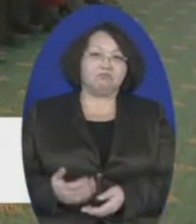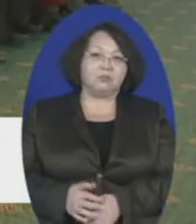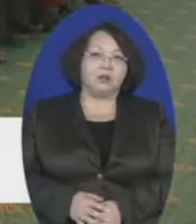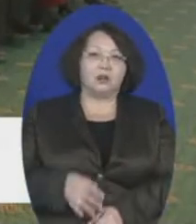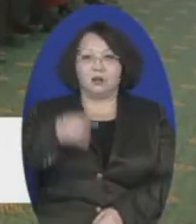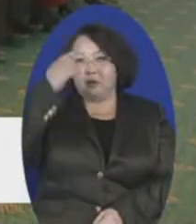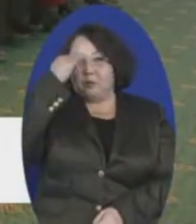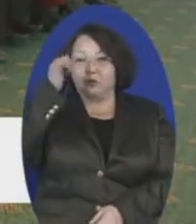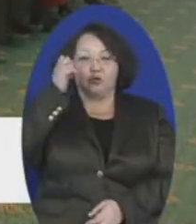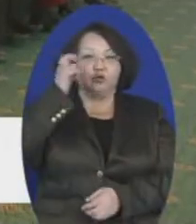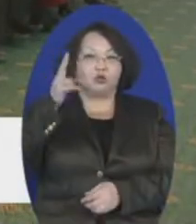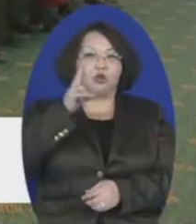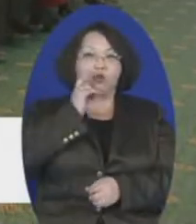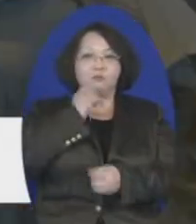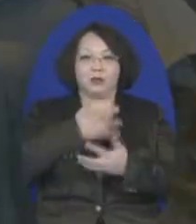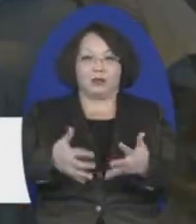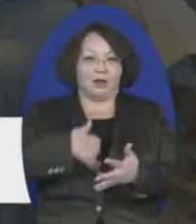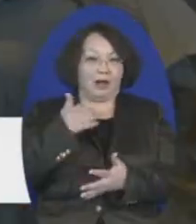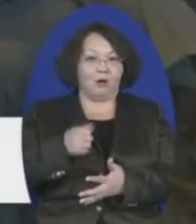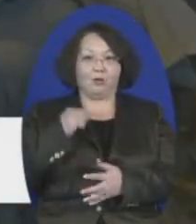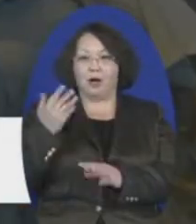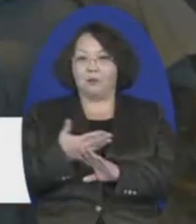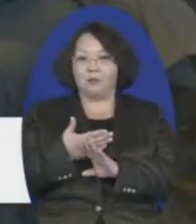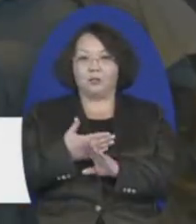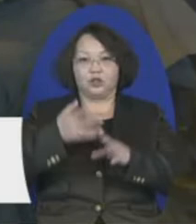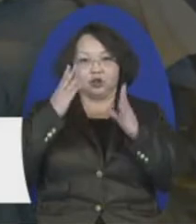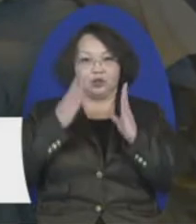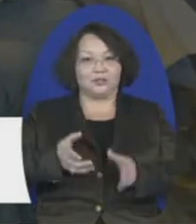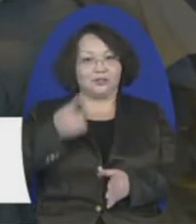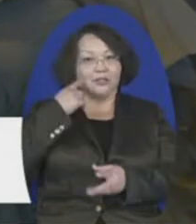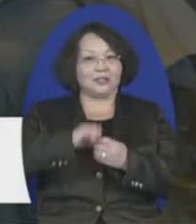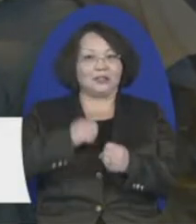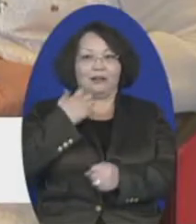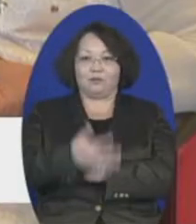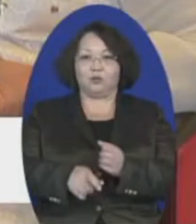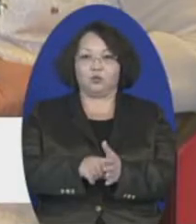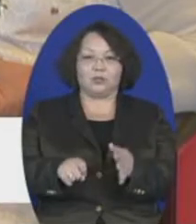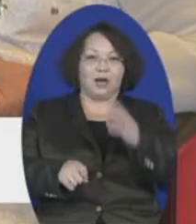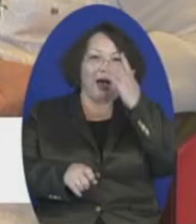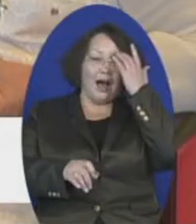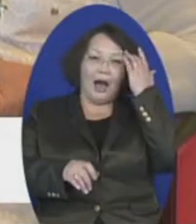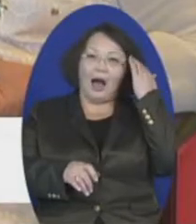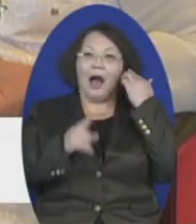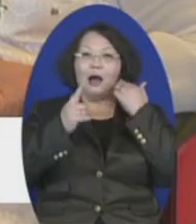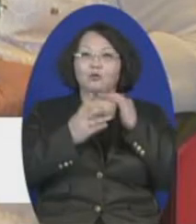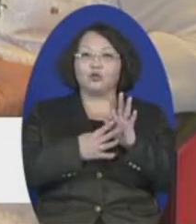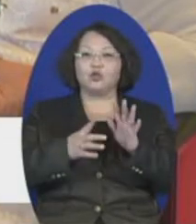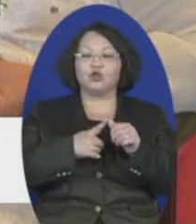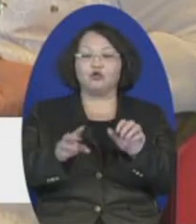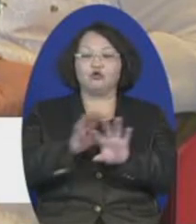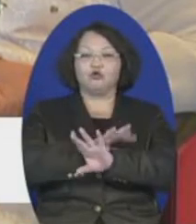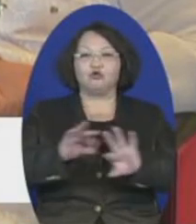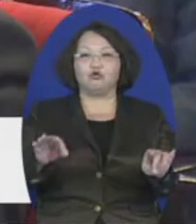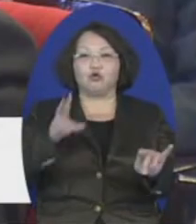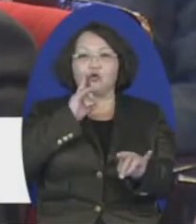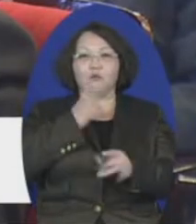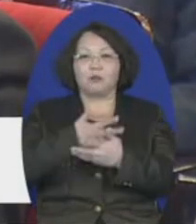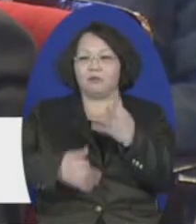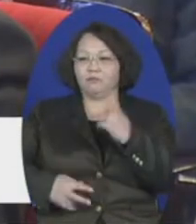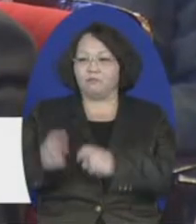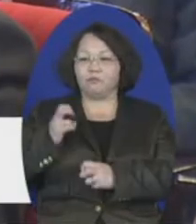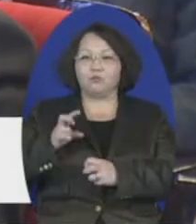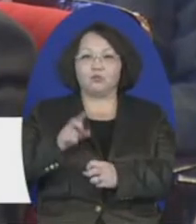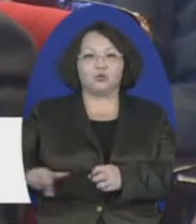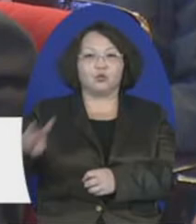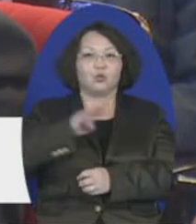улсын ерөнхийлөгч хүнсний хангамж аюулгүй байдлын тогтоол санаачилж 5 жилийн хугацаанд 19 төрлийн хүнсний бүтээгдэхүүнийг дотоодоосоо хангаж бүс нутгтаа